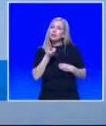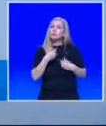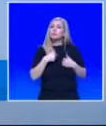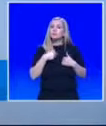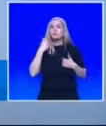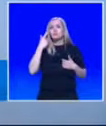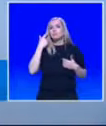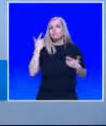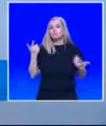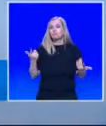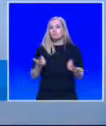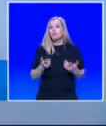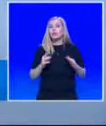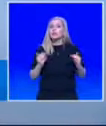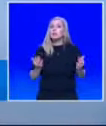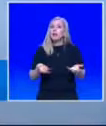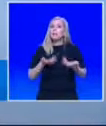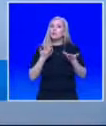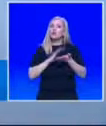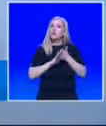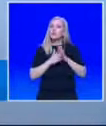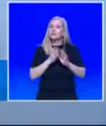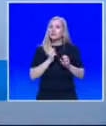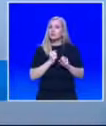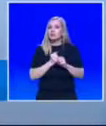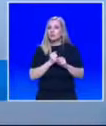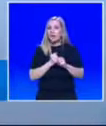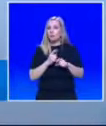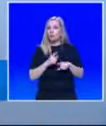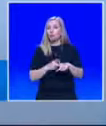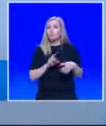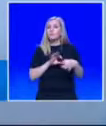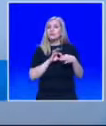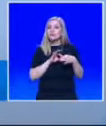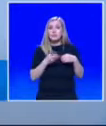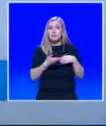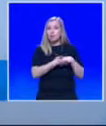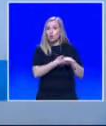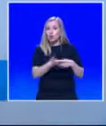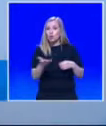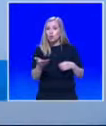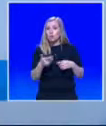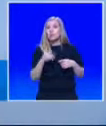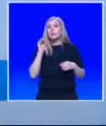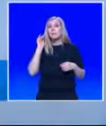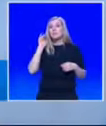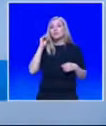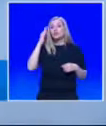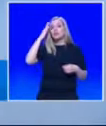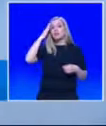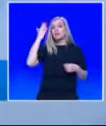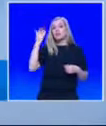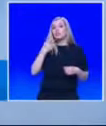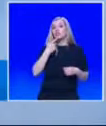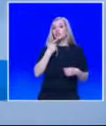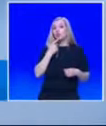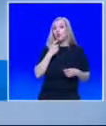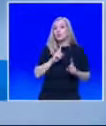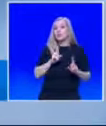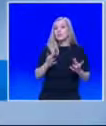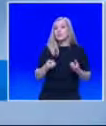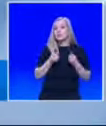доверието в парламента, да почват да вършат неща, които пряко касаят и хората, а и бъдещето на страната. Защото ако